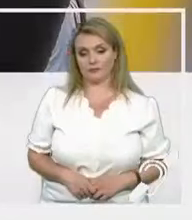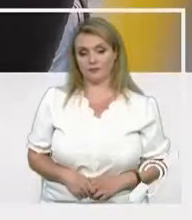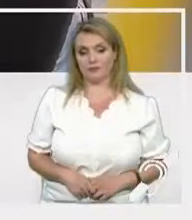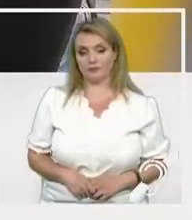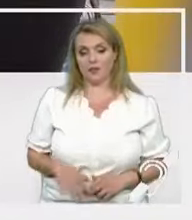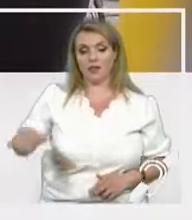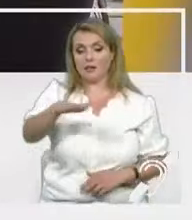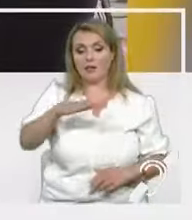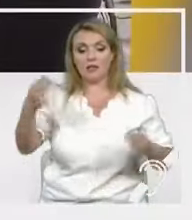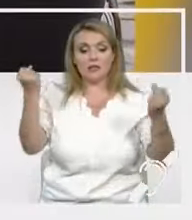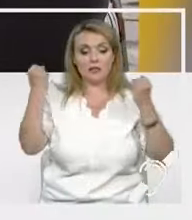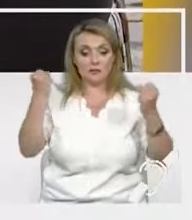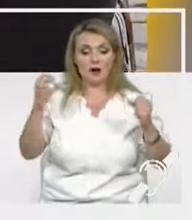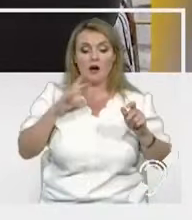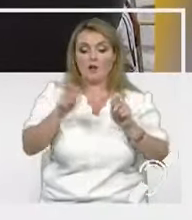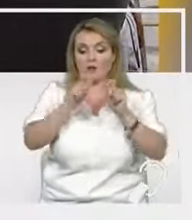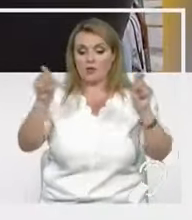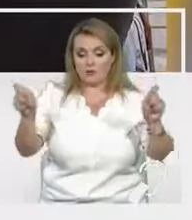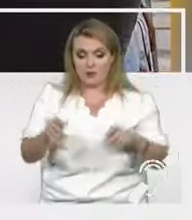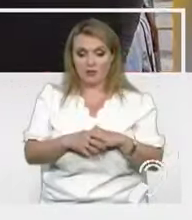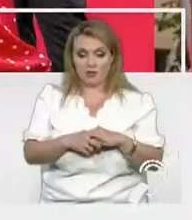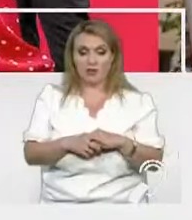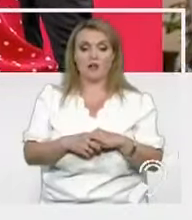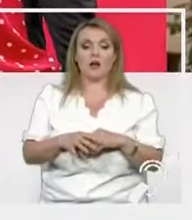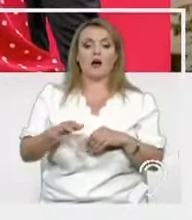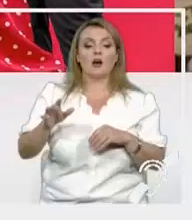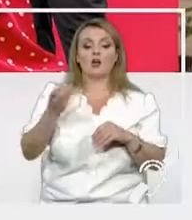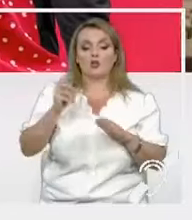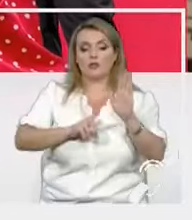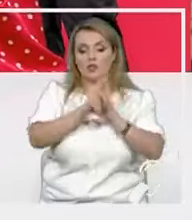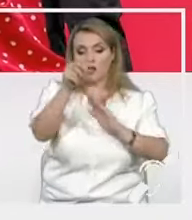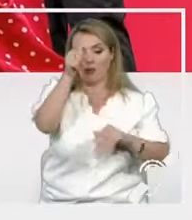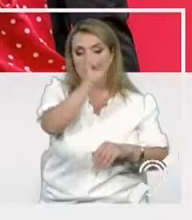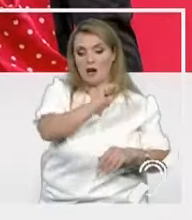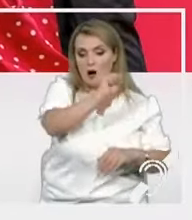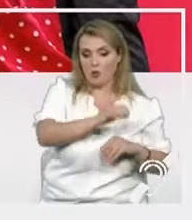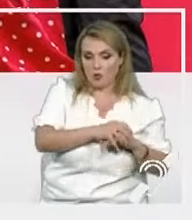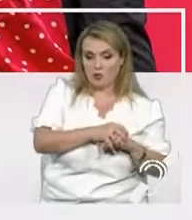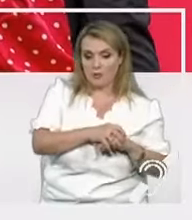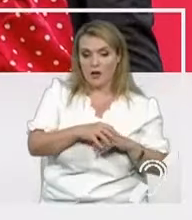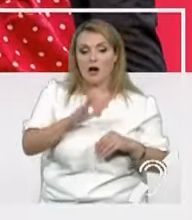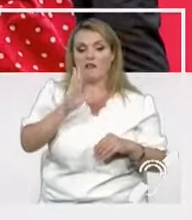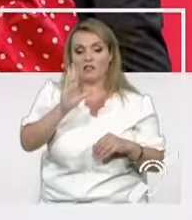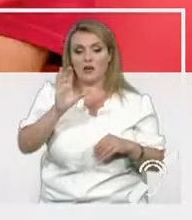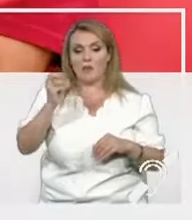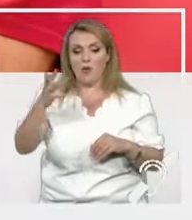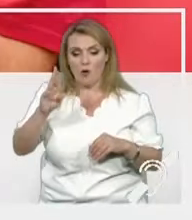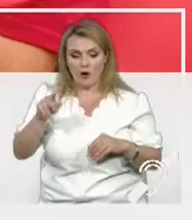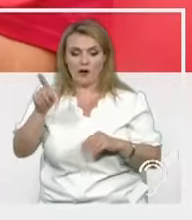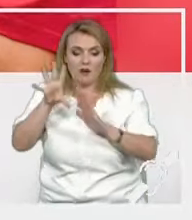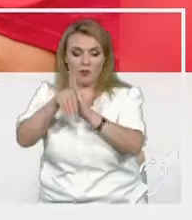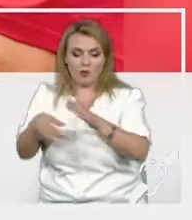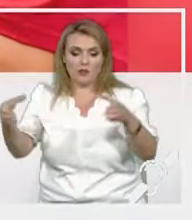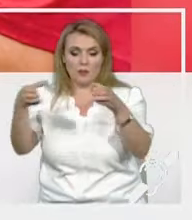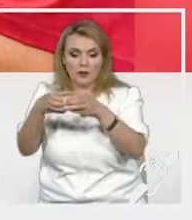antreprenorului. Terenul de sport a fost inaugurat cu un spectacol electoral la începutul lunii august. Vasile Bolea, membru al blocului Victoriei, creat de